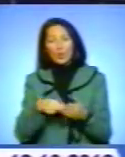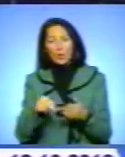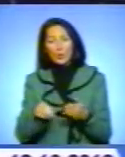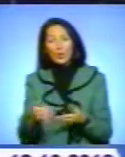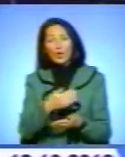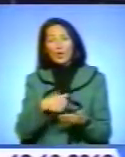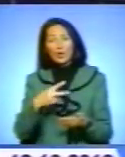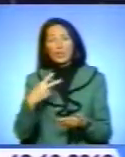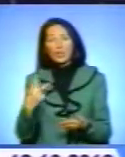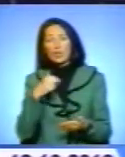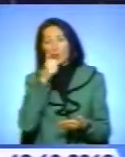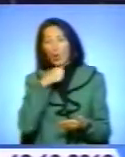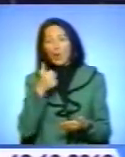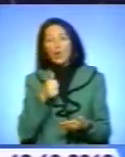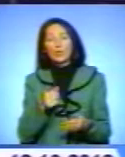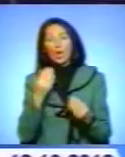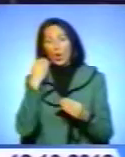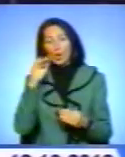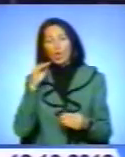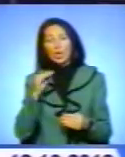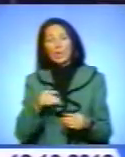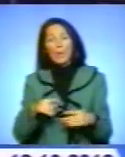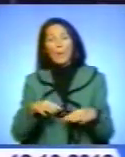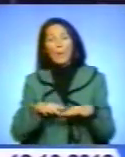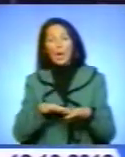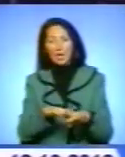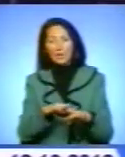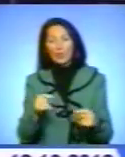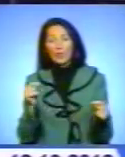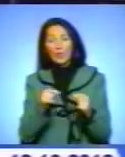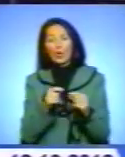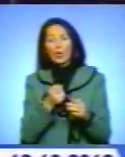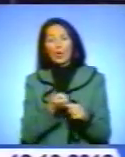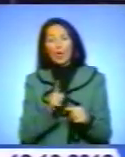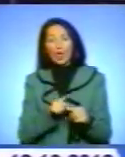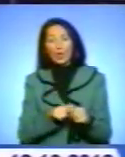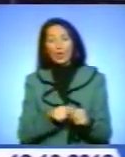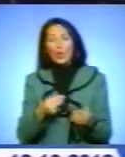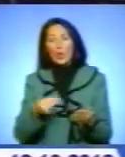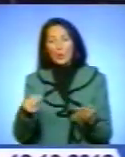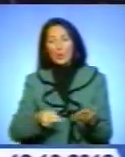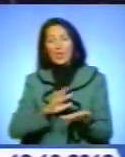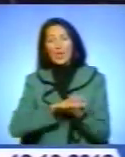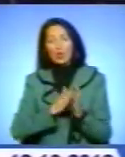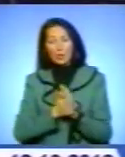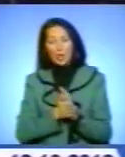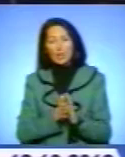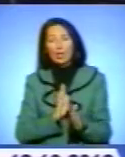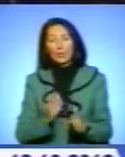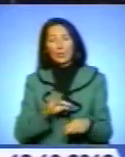за удосконаленим механізмом. Відповідно до нього, підписання форвардних контрактів відбуватиметься в період